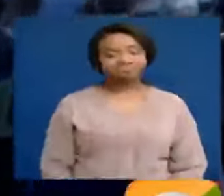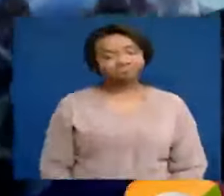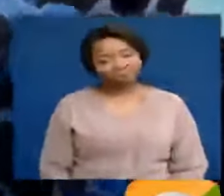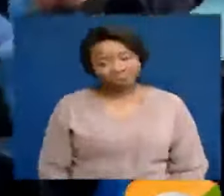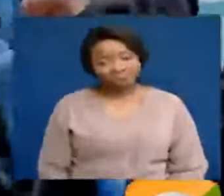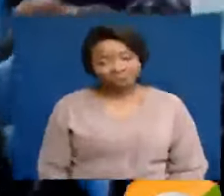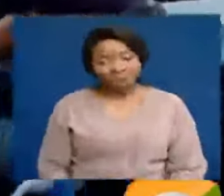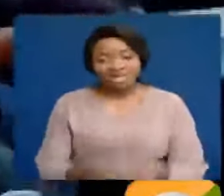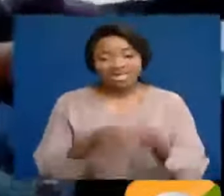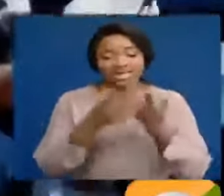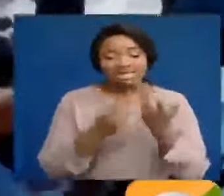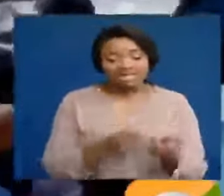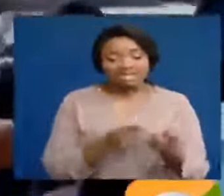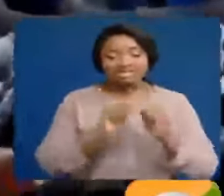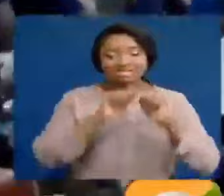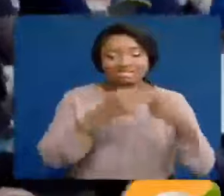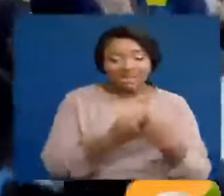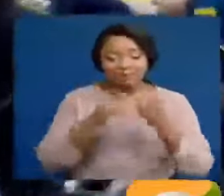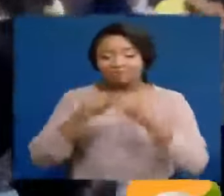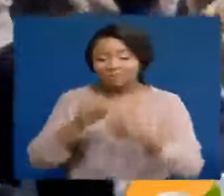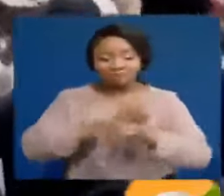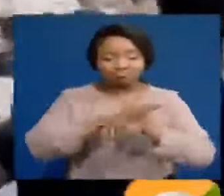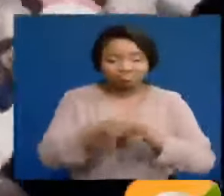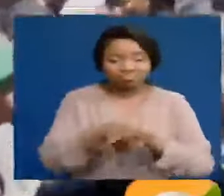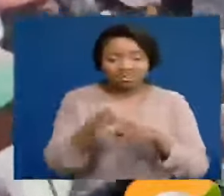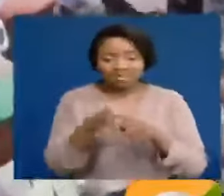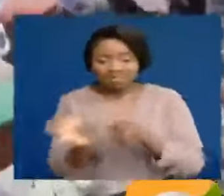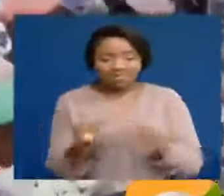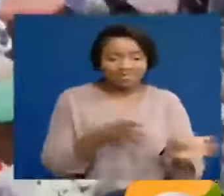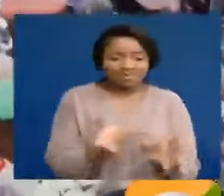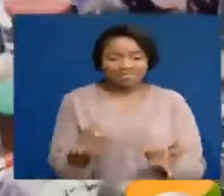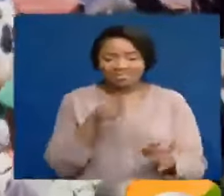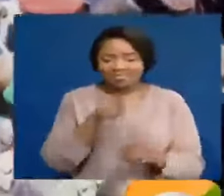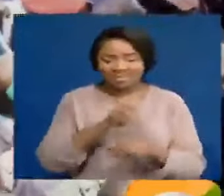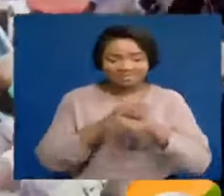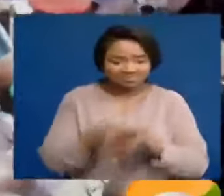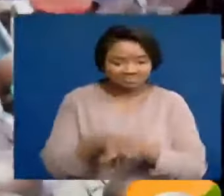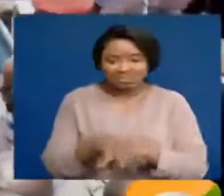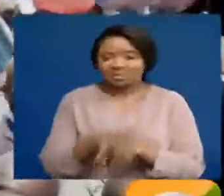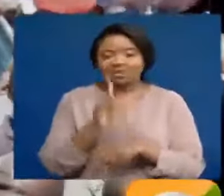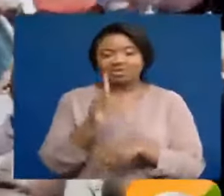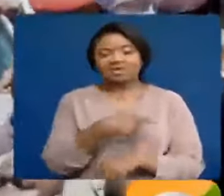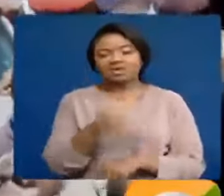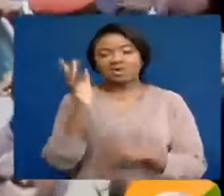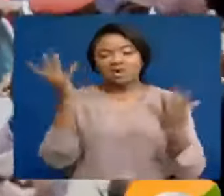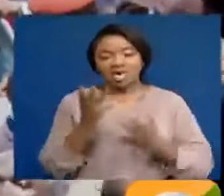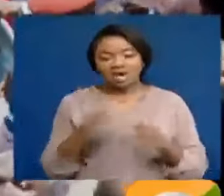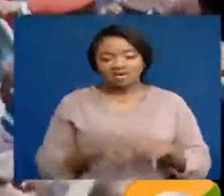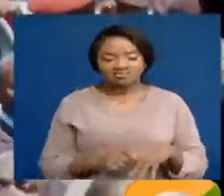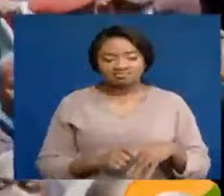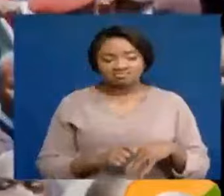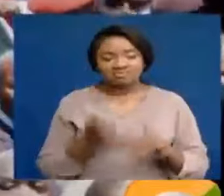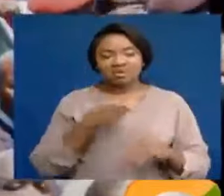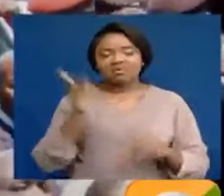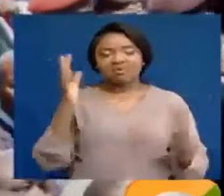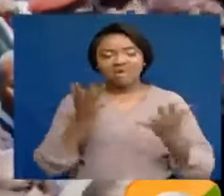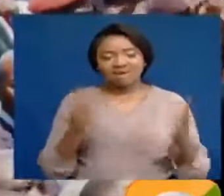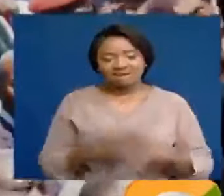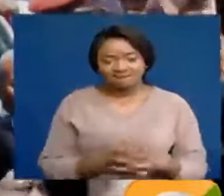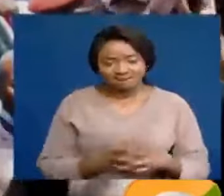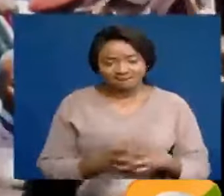ukabila na chuki na migawanyiko, waende wapi? Waende wapi? Waende